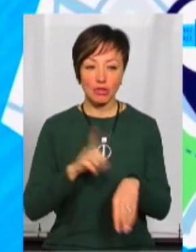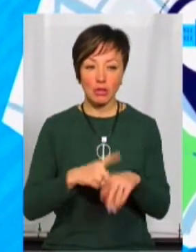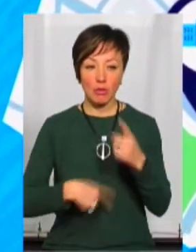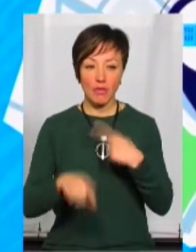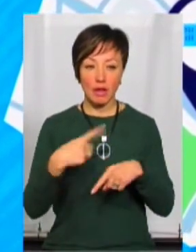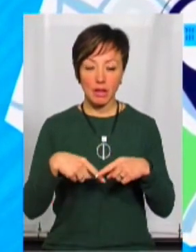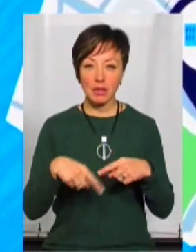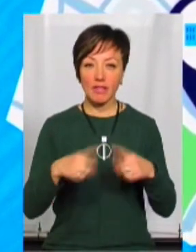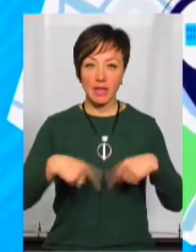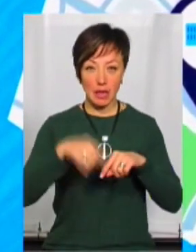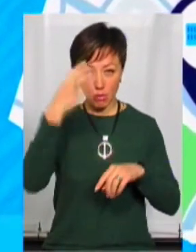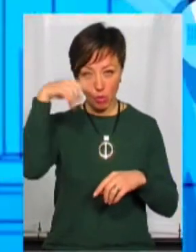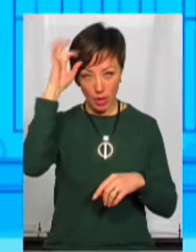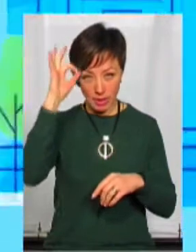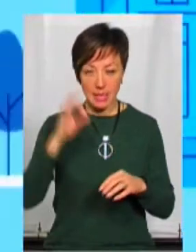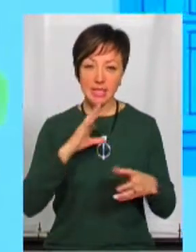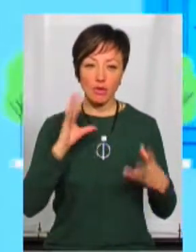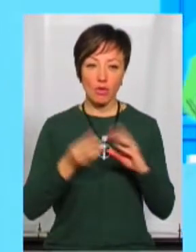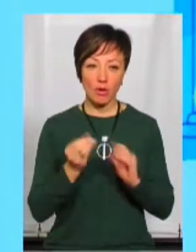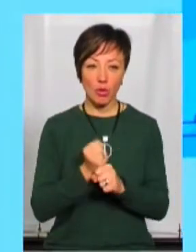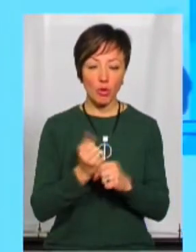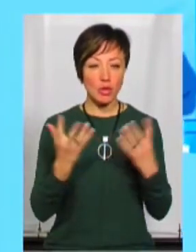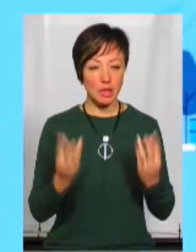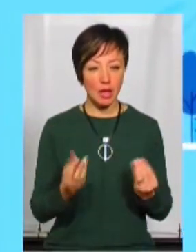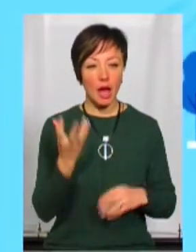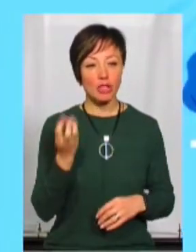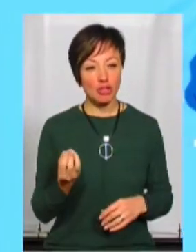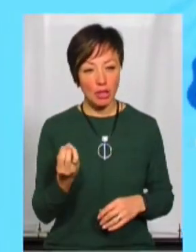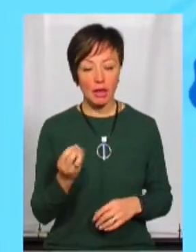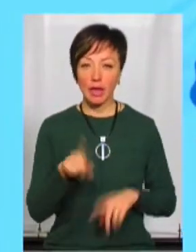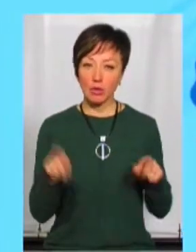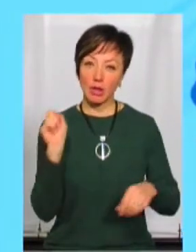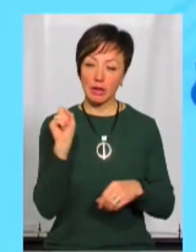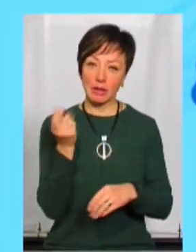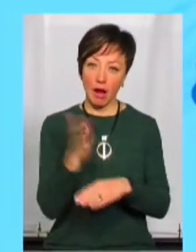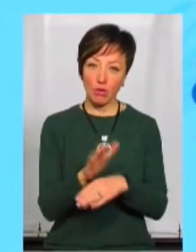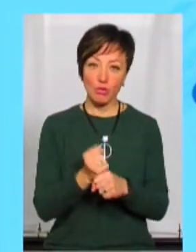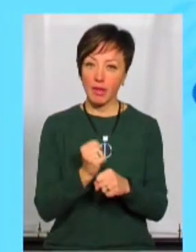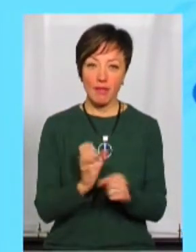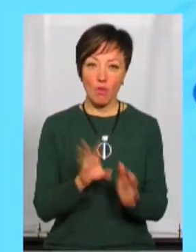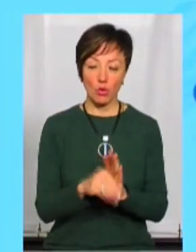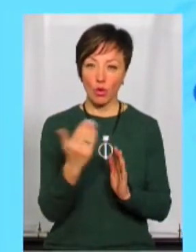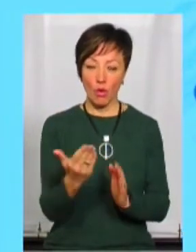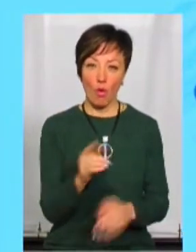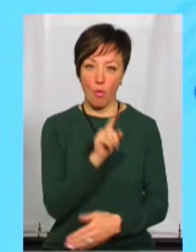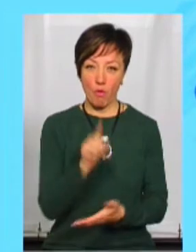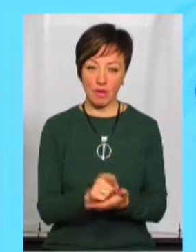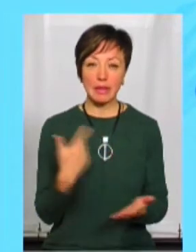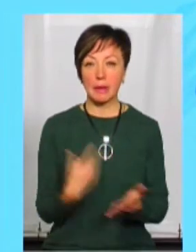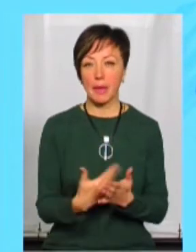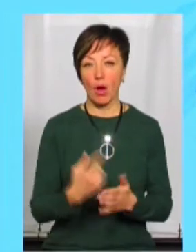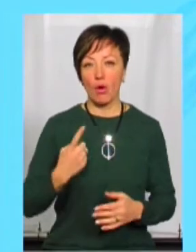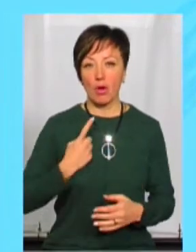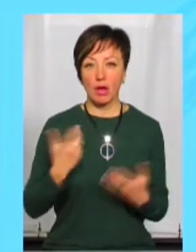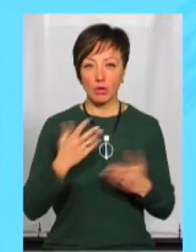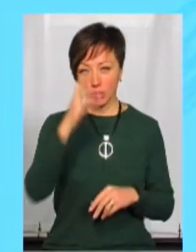до відділення поліції і звітувати про роботу за день. А ще іноді Андрію наказують робити те, що не входить в його прямі обов'язки. Наприклад, охороняти